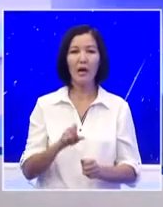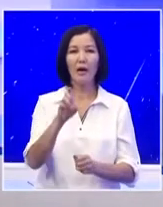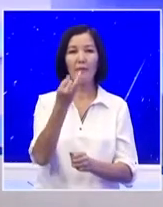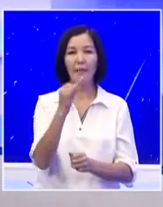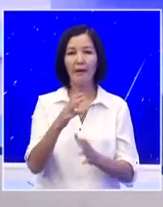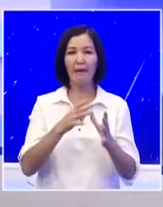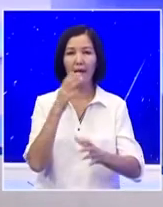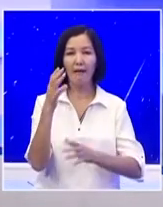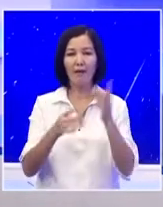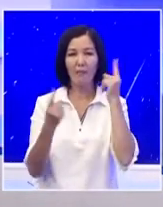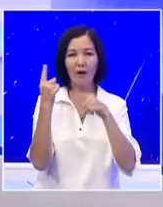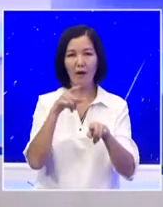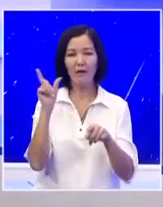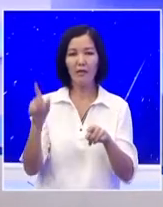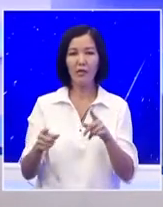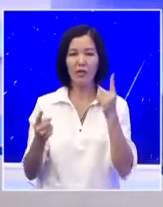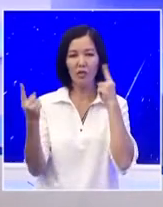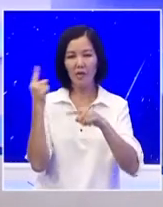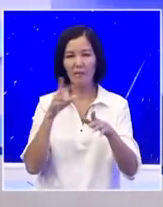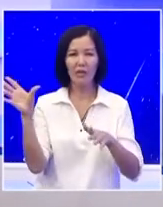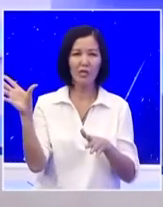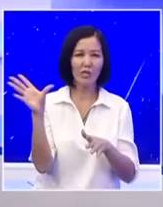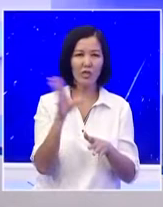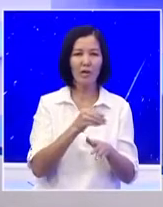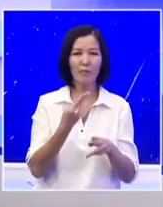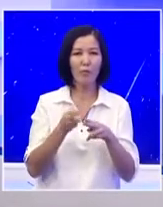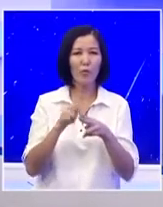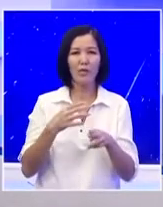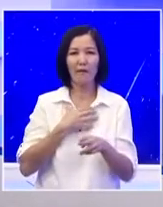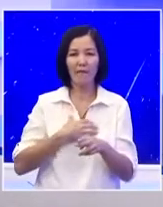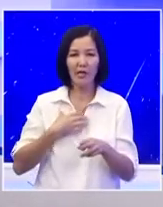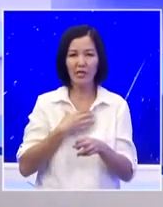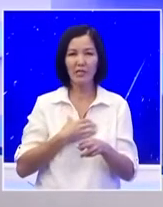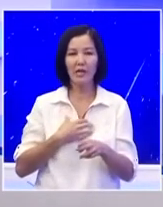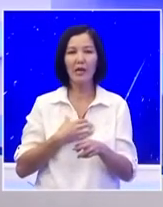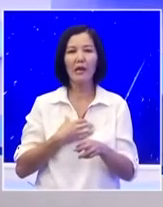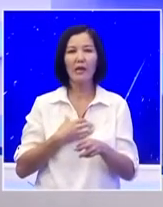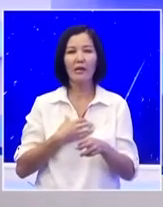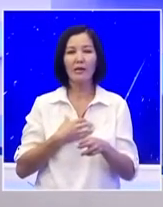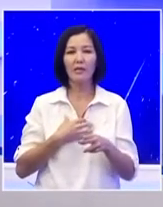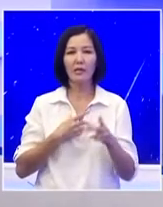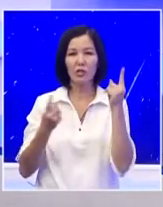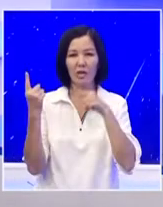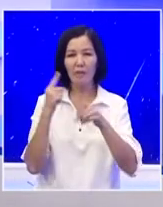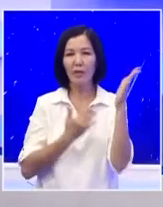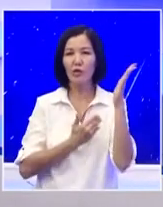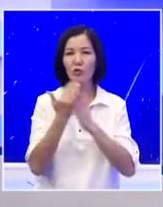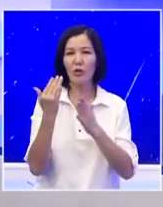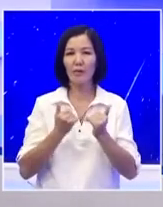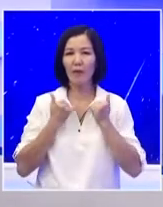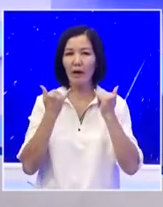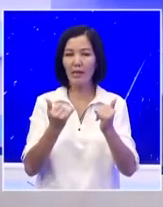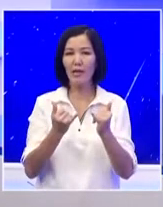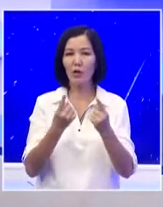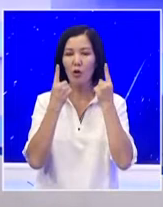Абай әлем ақыны шығармалары жалпы адамзаттық құндылықтарға толы. Қай халықта ақын еңбектерін жоғары бағалайды. Бұл ұлы